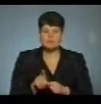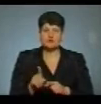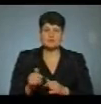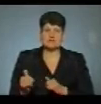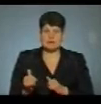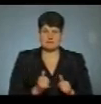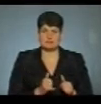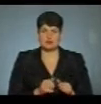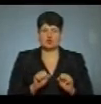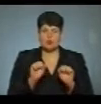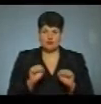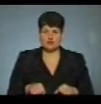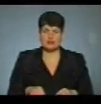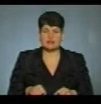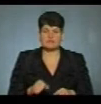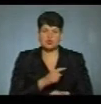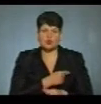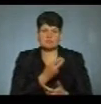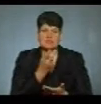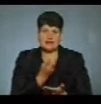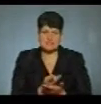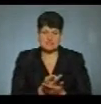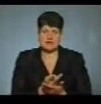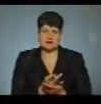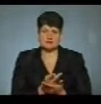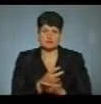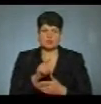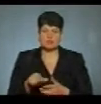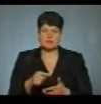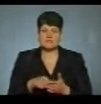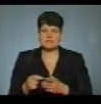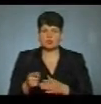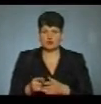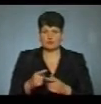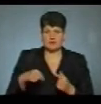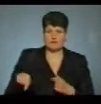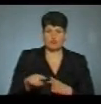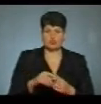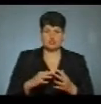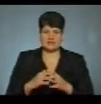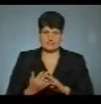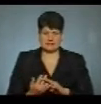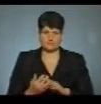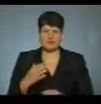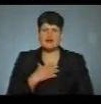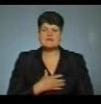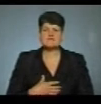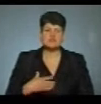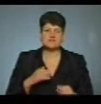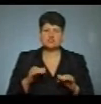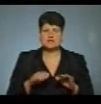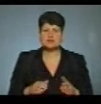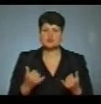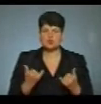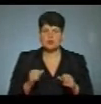забезпечити можливість госпіталізації саме якраз жителів міста Тернополя і навколишніх сіл. Ну і, власне, про найважливіші заходи, які